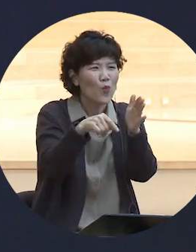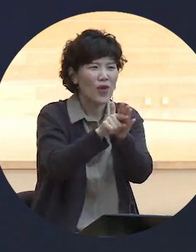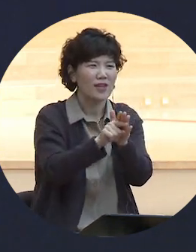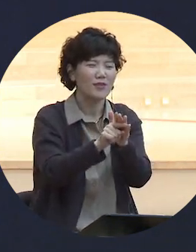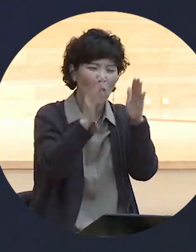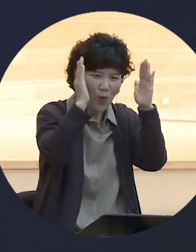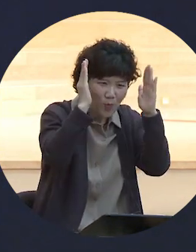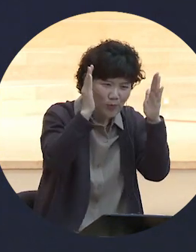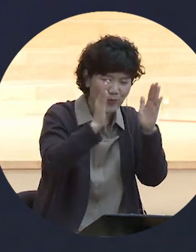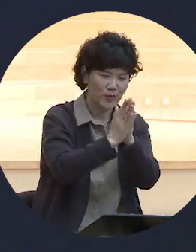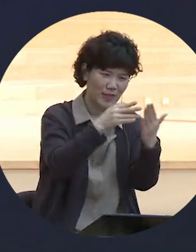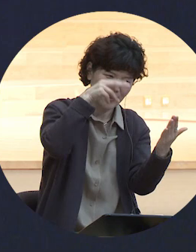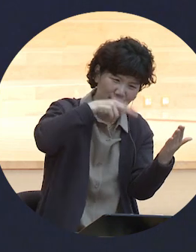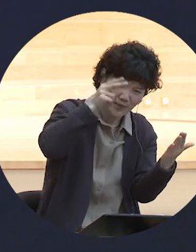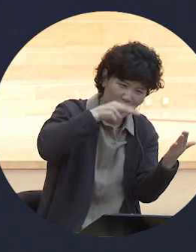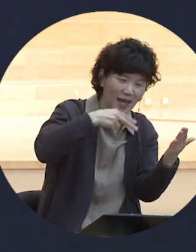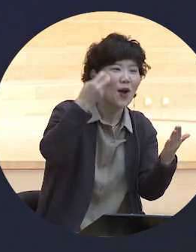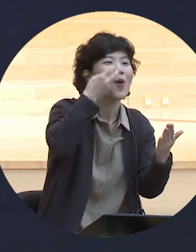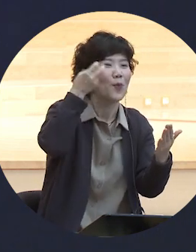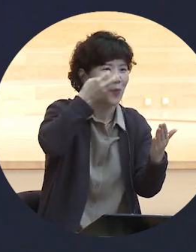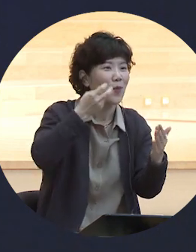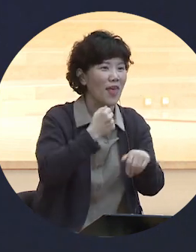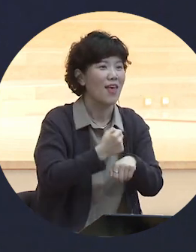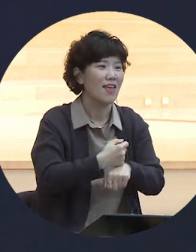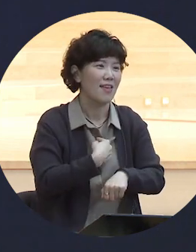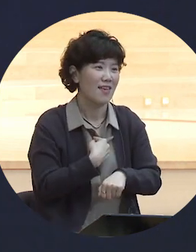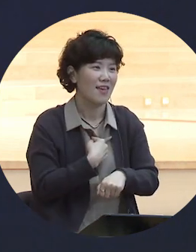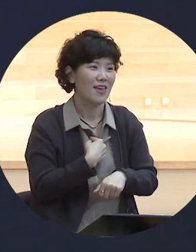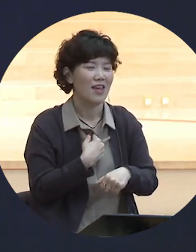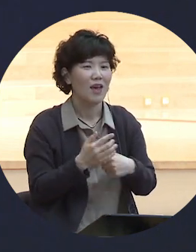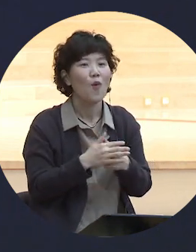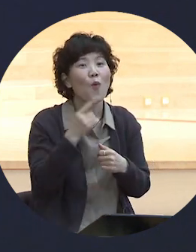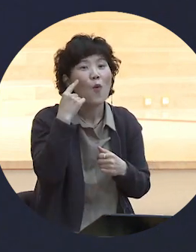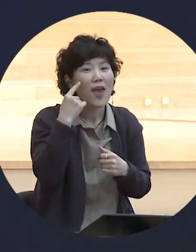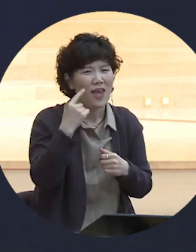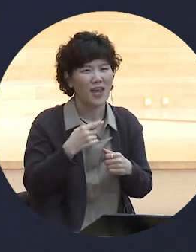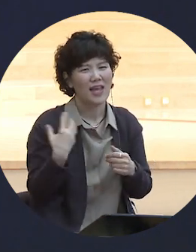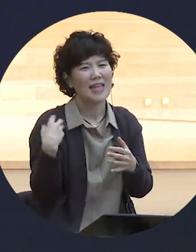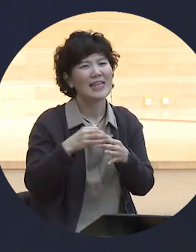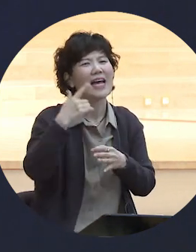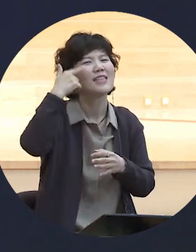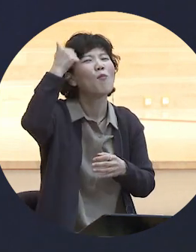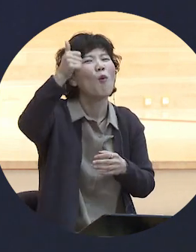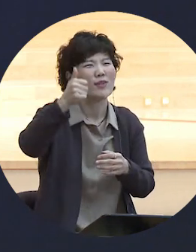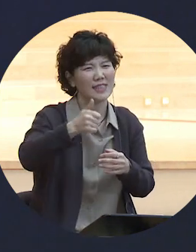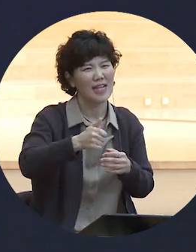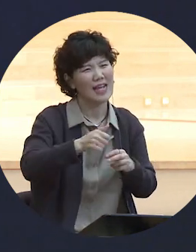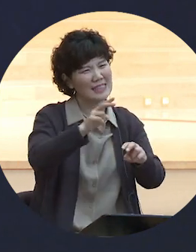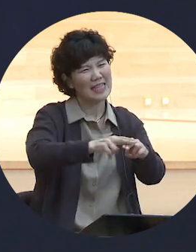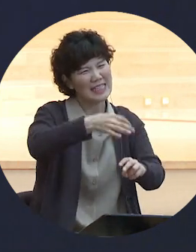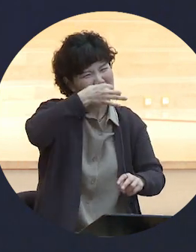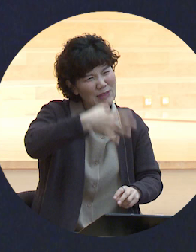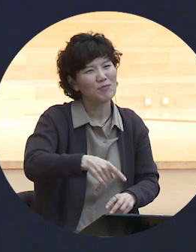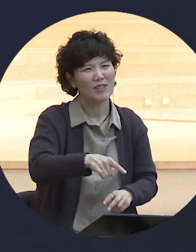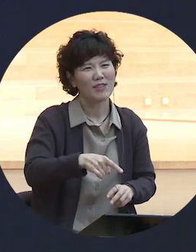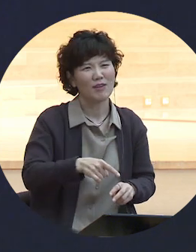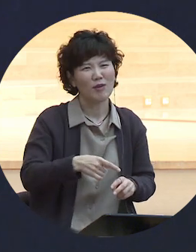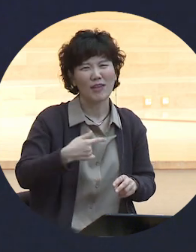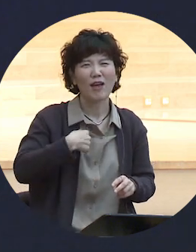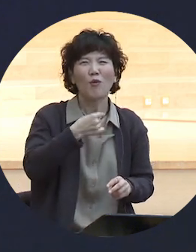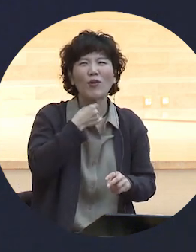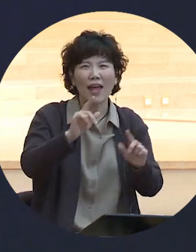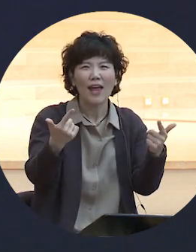보고 뭐 이렇게 살펴보고 뭐 이렇게 하죠. 어떤 의미에서 담임 목사하기 참 고달파. 원치 않는데도 가야 돼. 공부를 해야